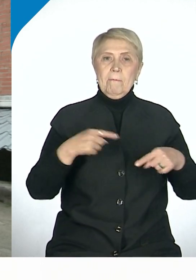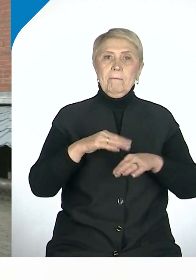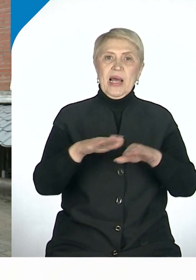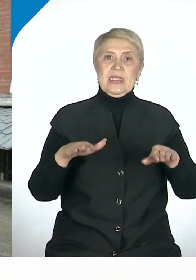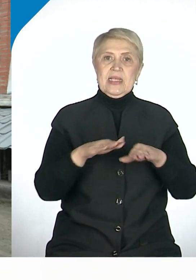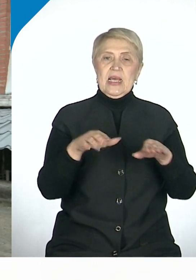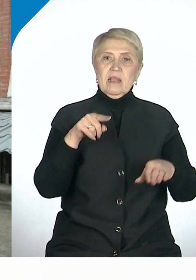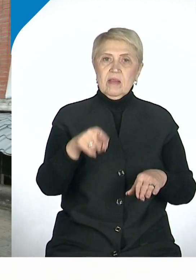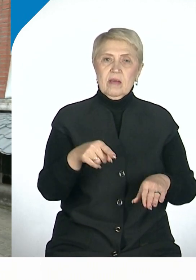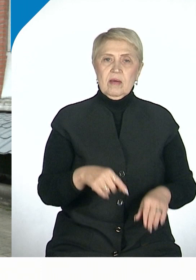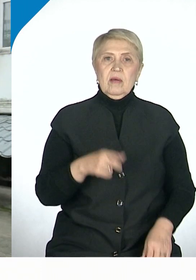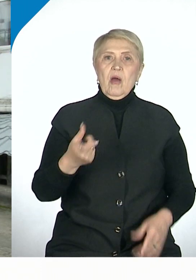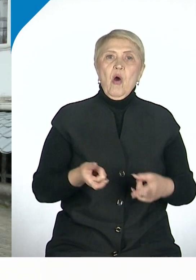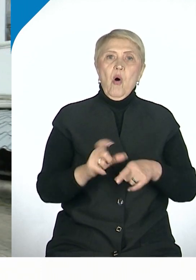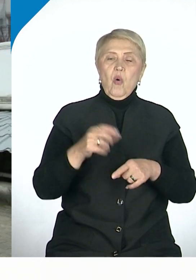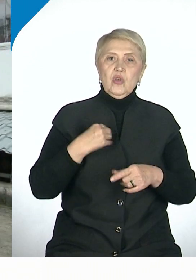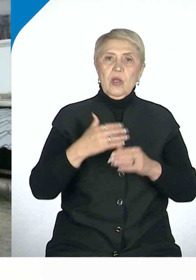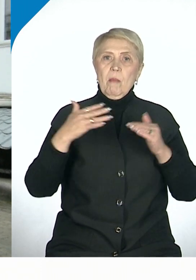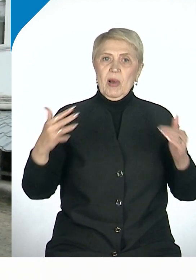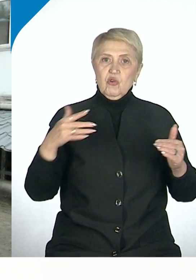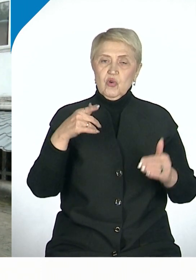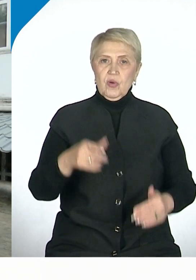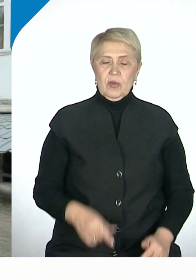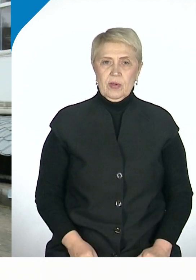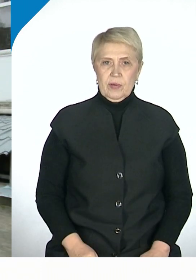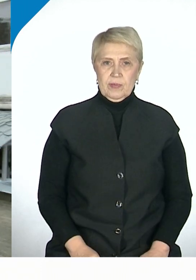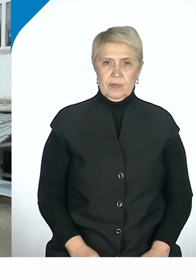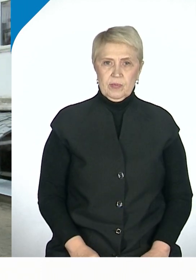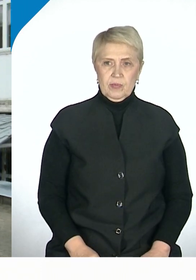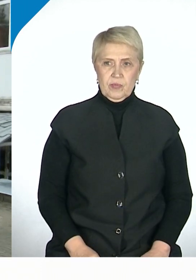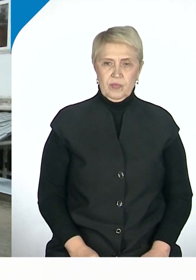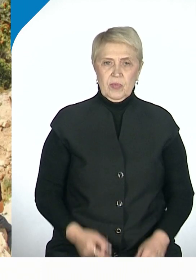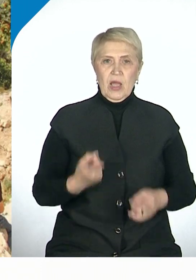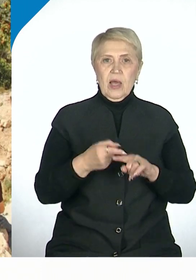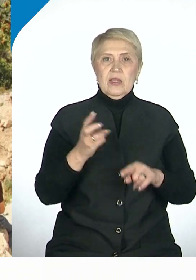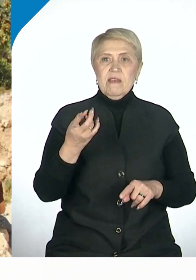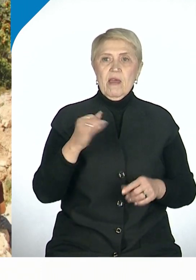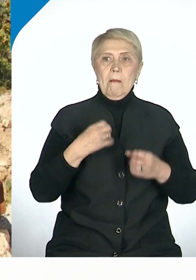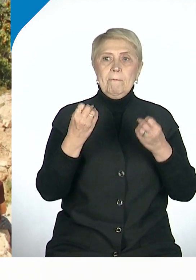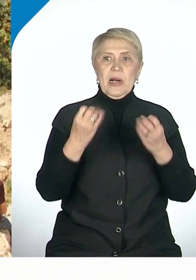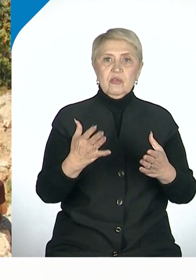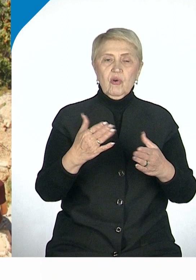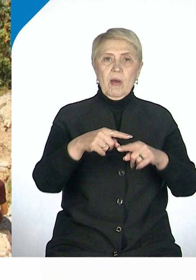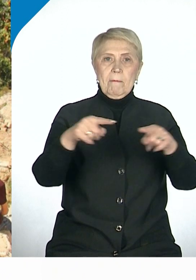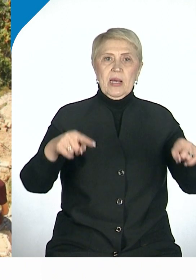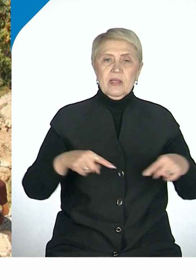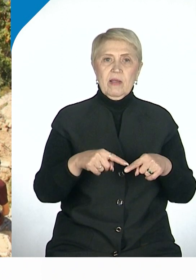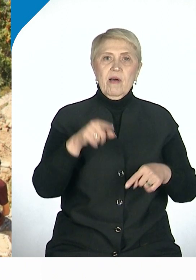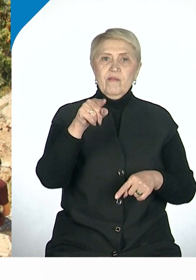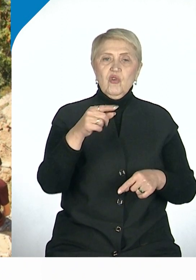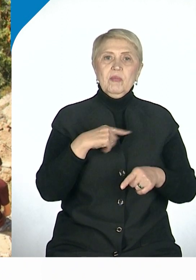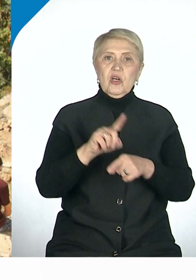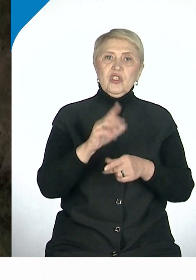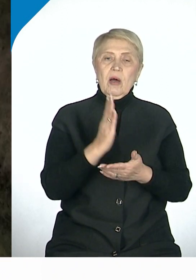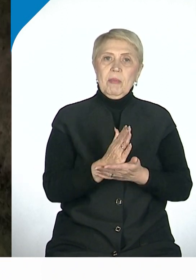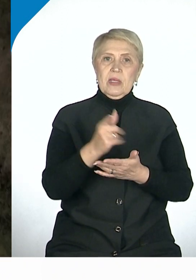это бассейн, очень небольшой бассейн, но это не простой бассейн. В нем должна быть не водопроводная вода,